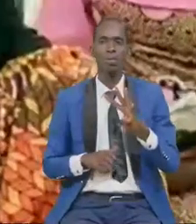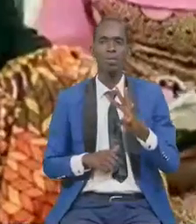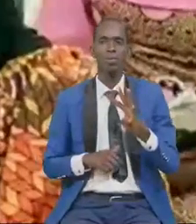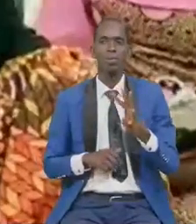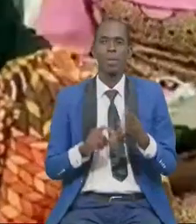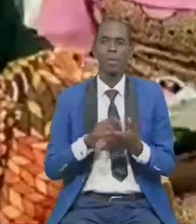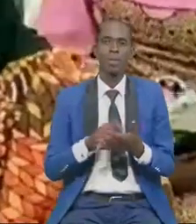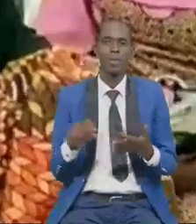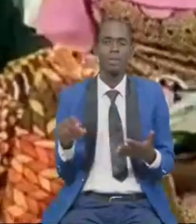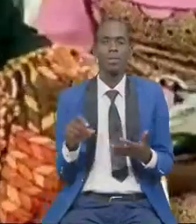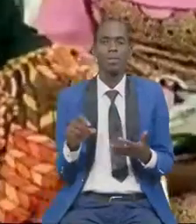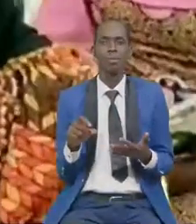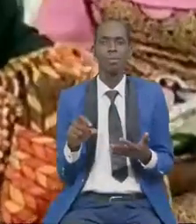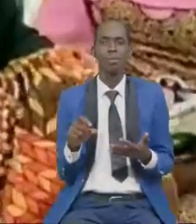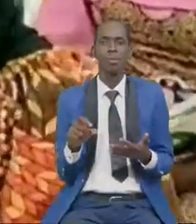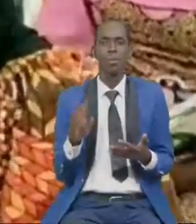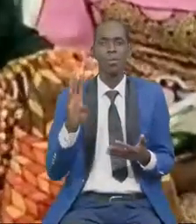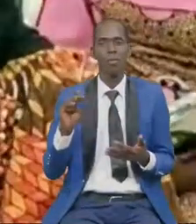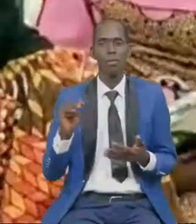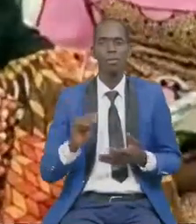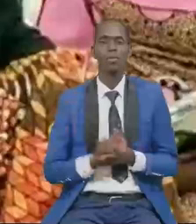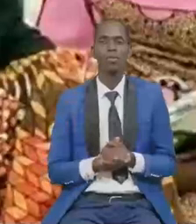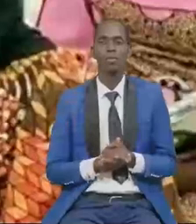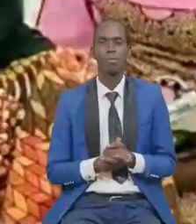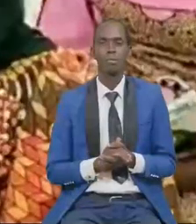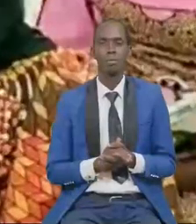verset 14.